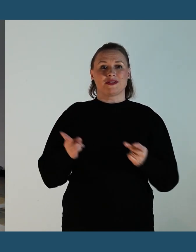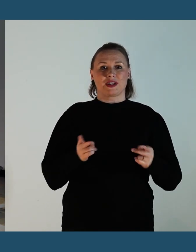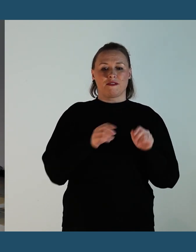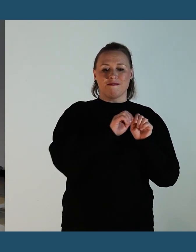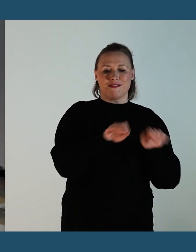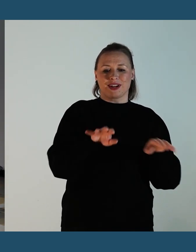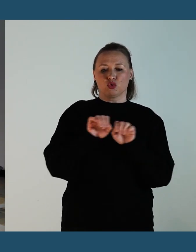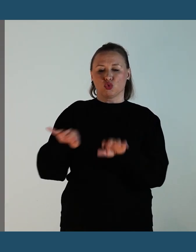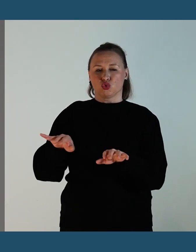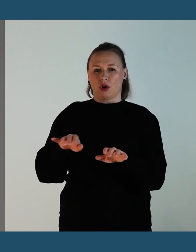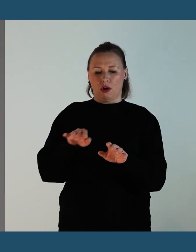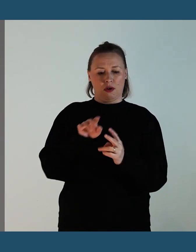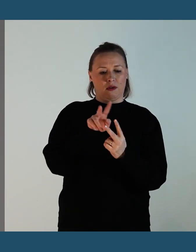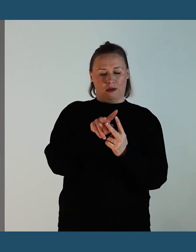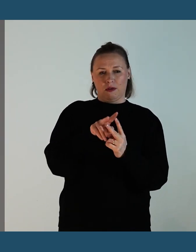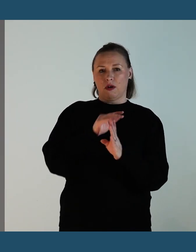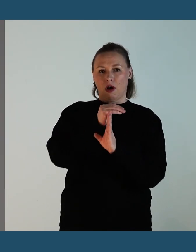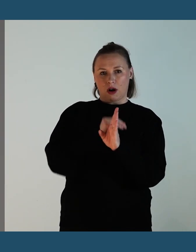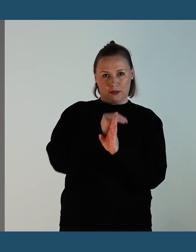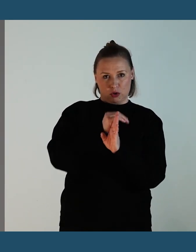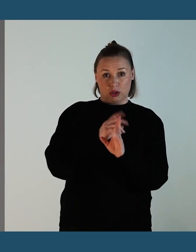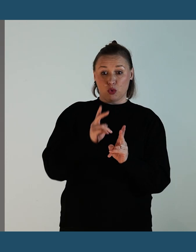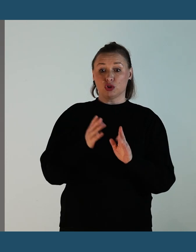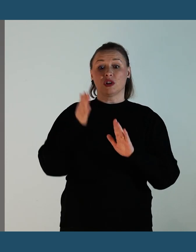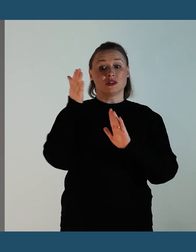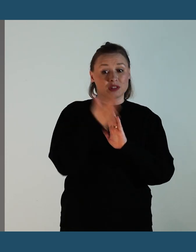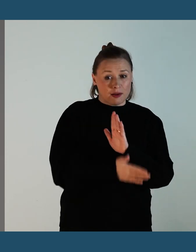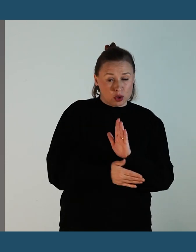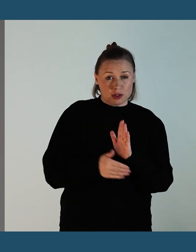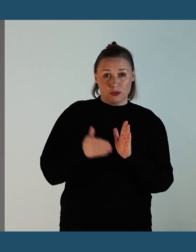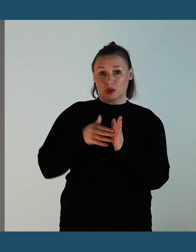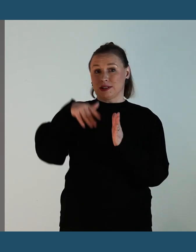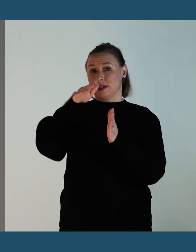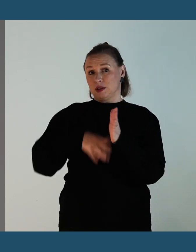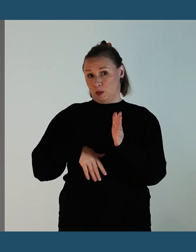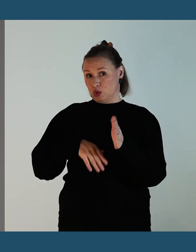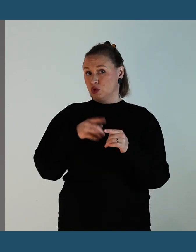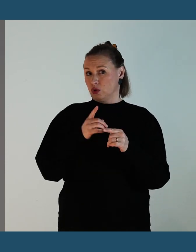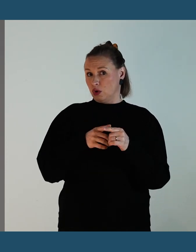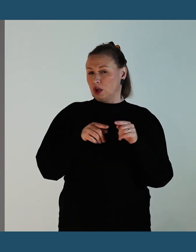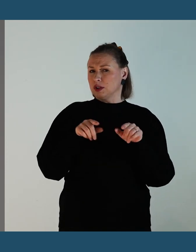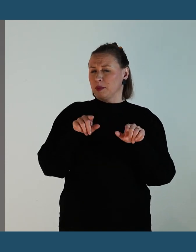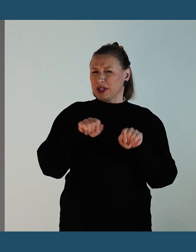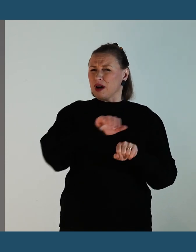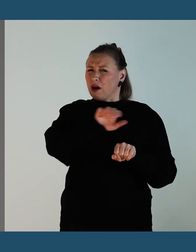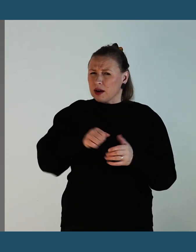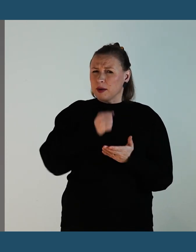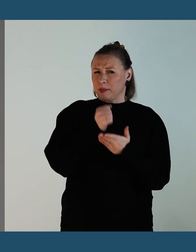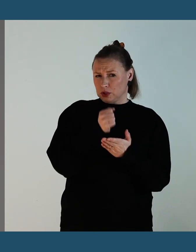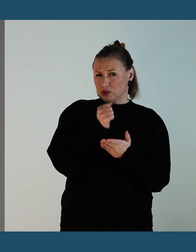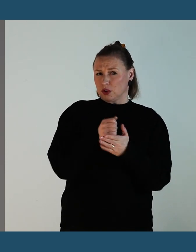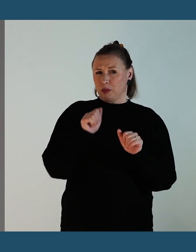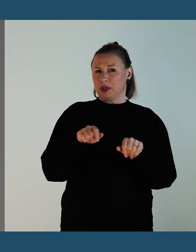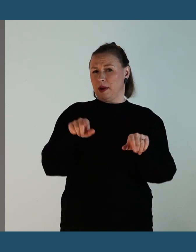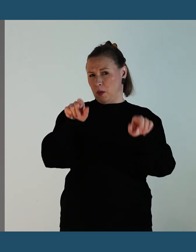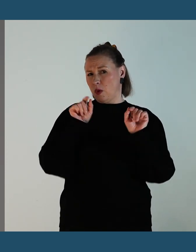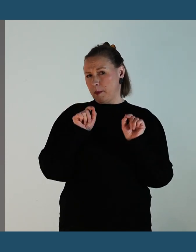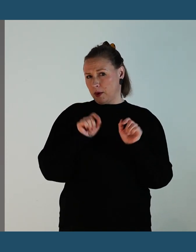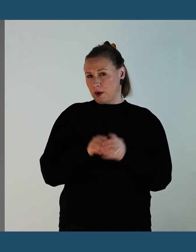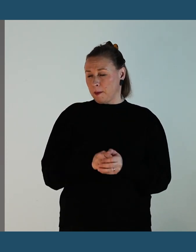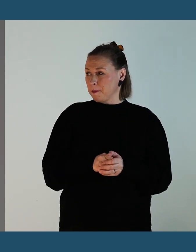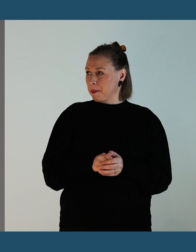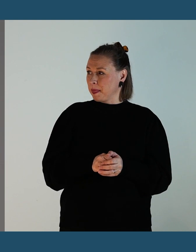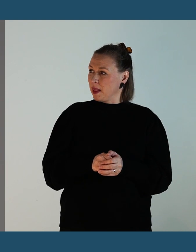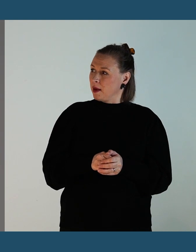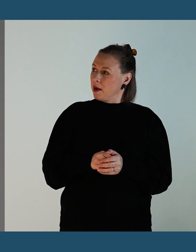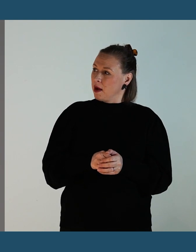siinä sitten esteettömyys ja saavutettavuus olisi myös otettava huomioon sitä kautta kaikessa päätöksenteossa. Ja komppaan tässä